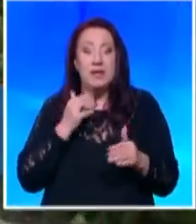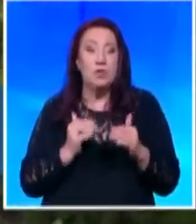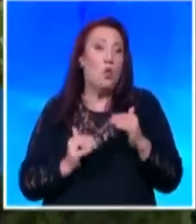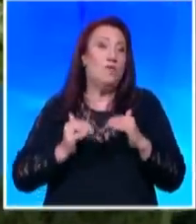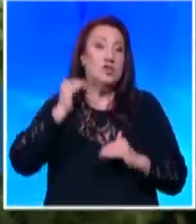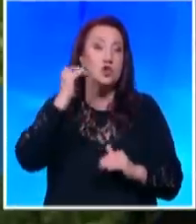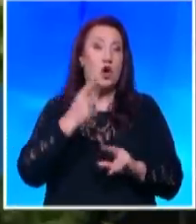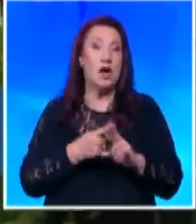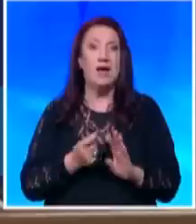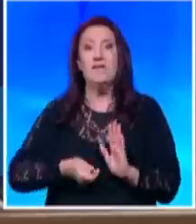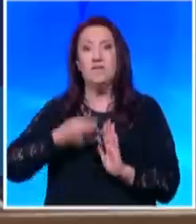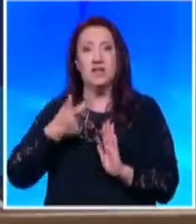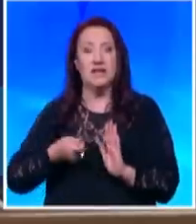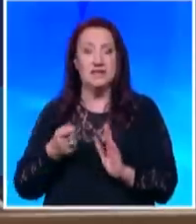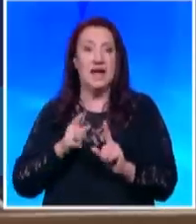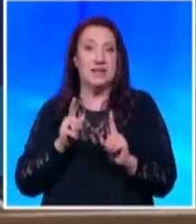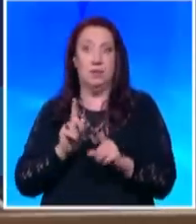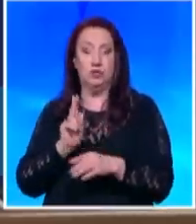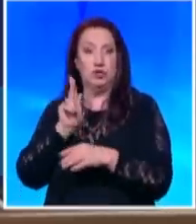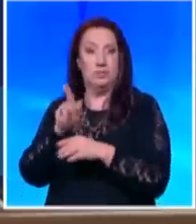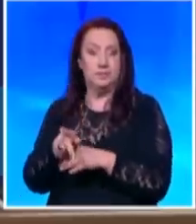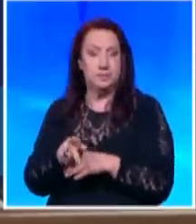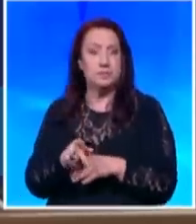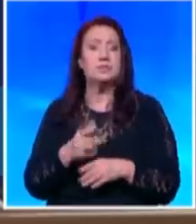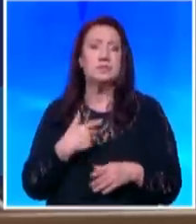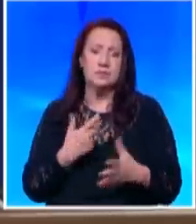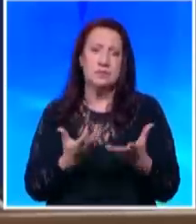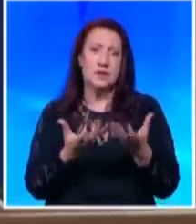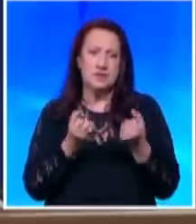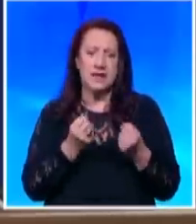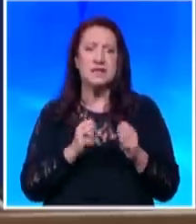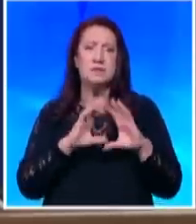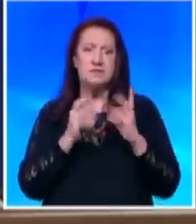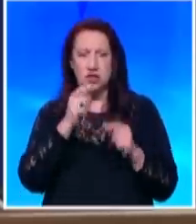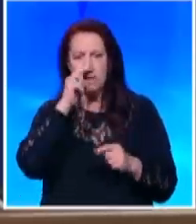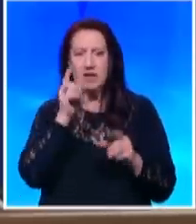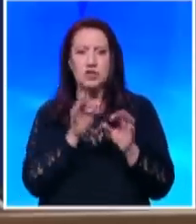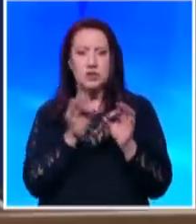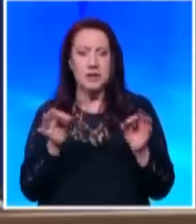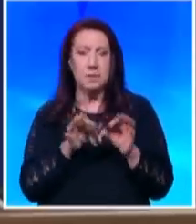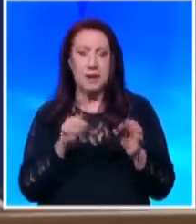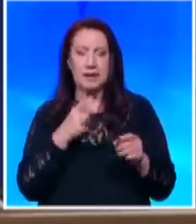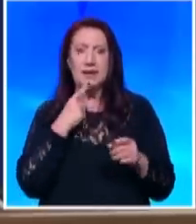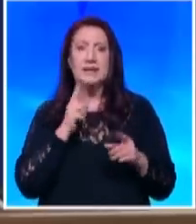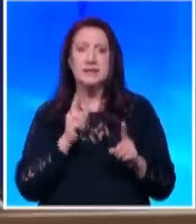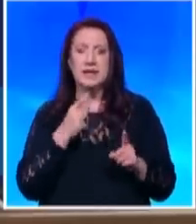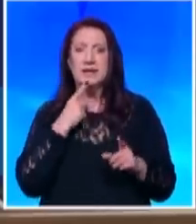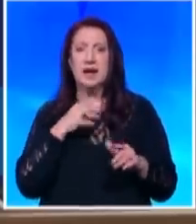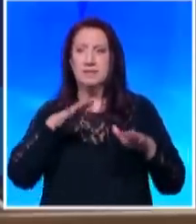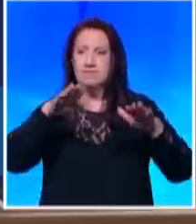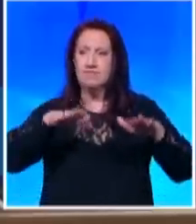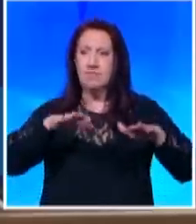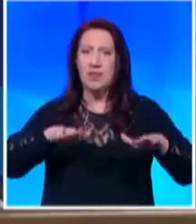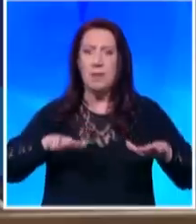еврото. В същото време сме предприели всички важни стъпки, за да ускорим успокояването на